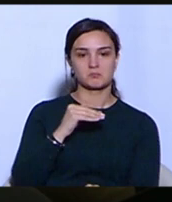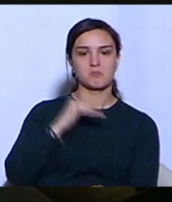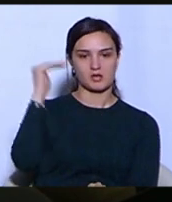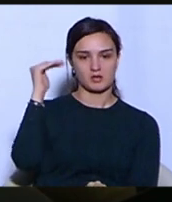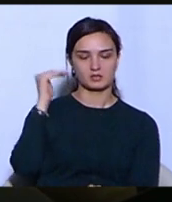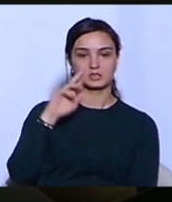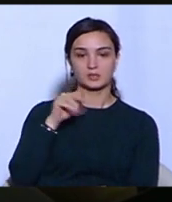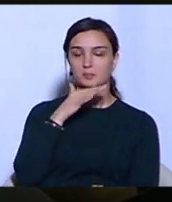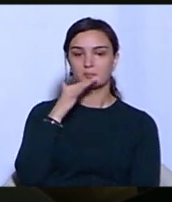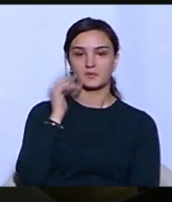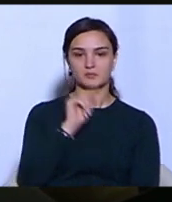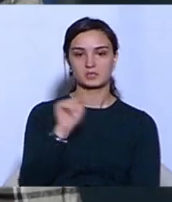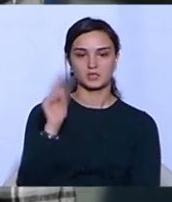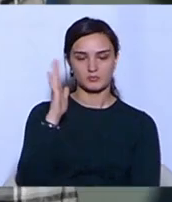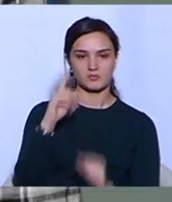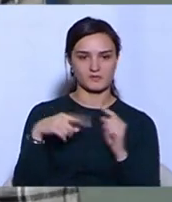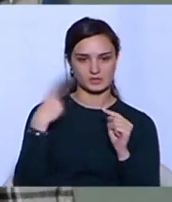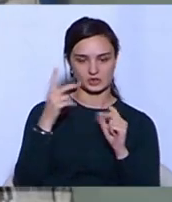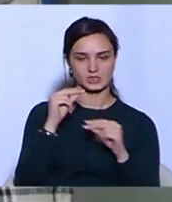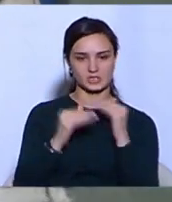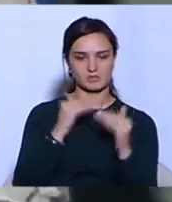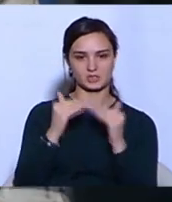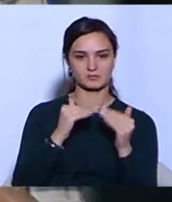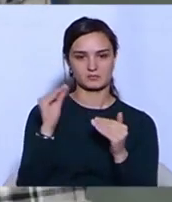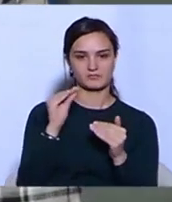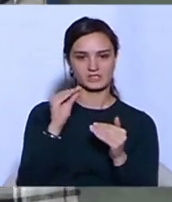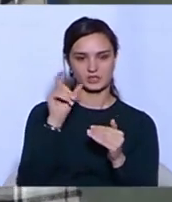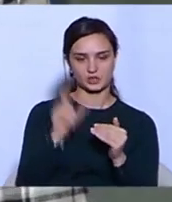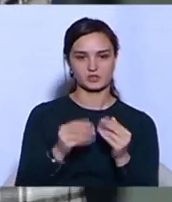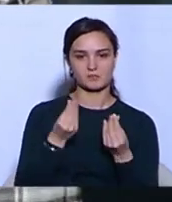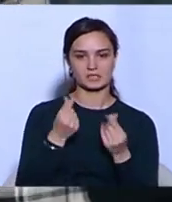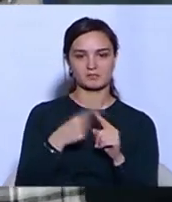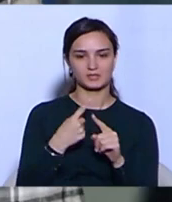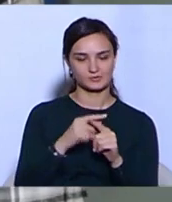საკმარისზე მაღალი და ბევრი მათგანი მომავალში წარმატებული ფიზიკოსი,